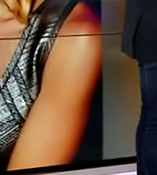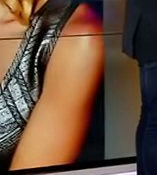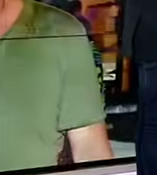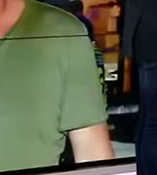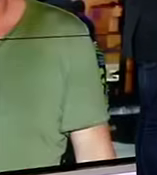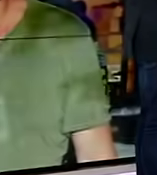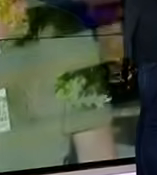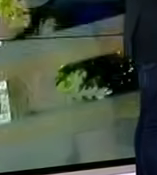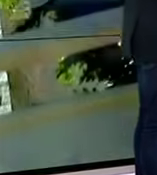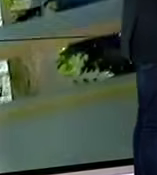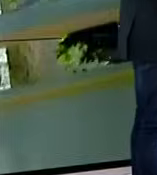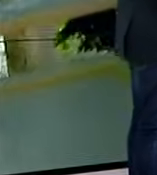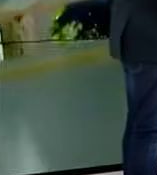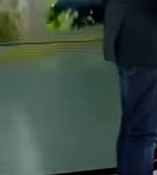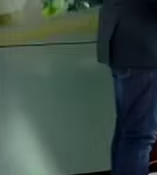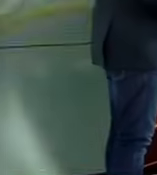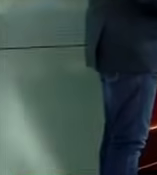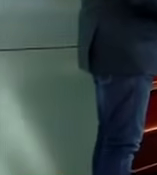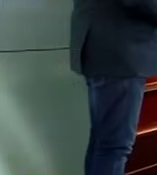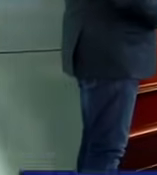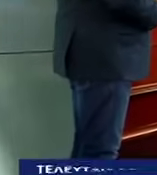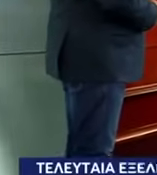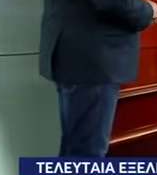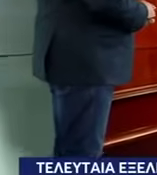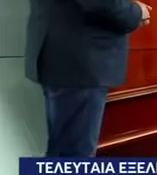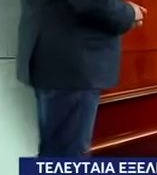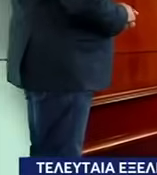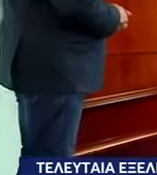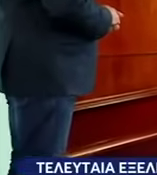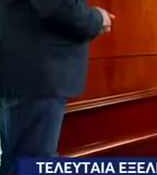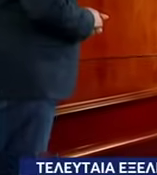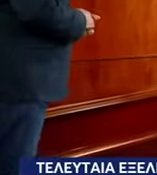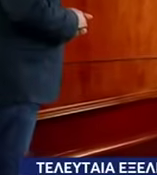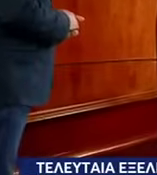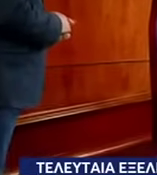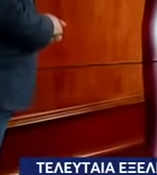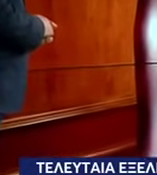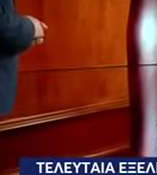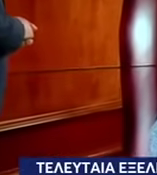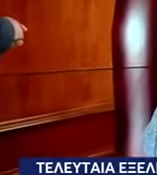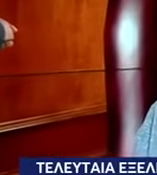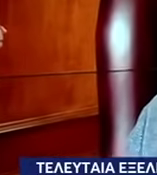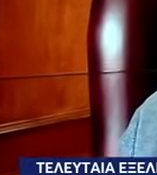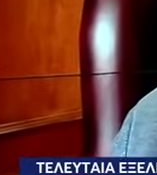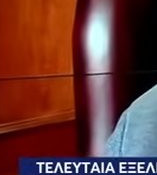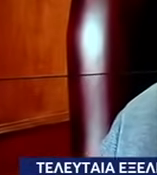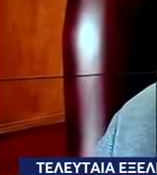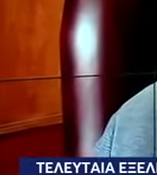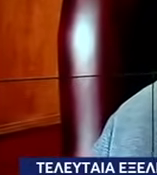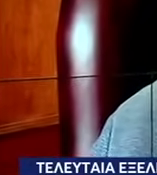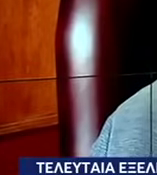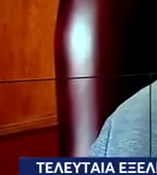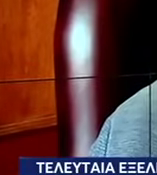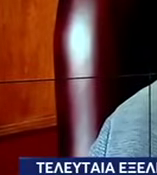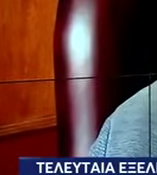θα γινόταν ο ηλεκτρονικός, γιατί έτσι γίνονται, πληστηριασμός του περιβόητου σπιτιού. Στο πάτημα Χαλανδρίου. Στο πάτημα Χαλανδρίου. Του σπιτιού που μένει η